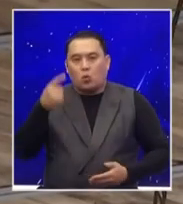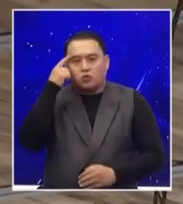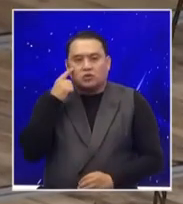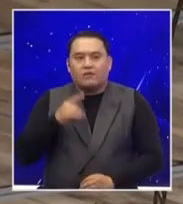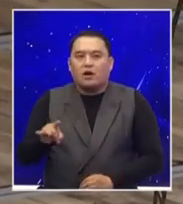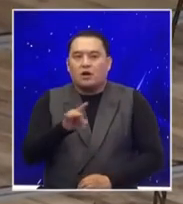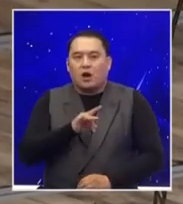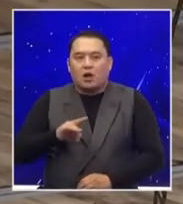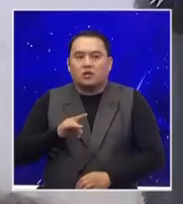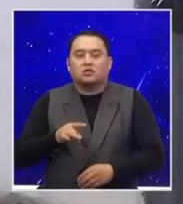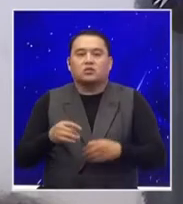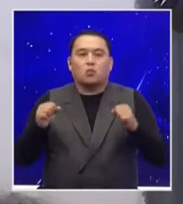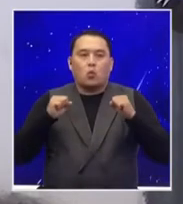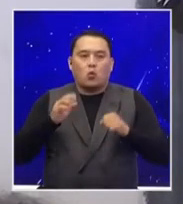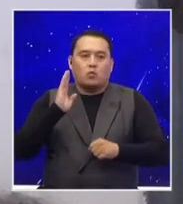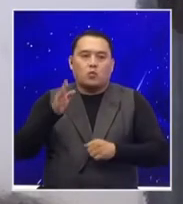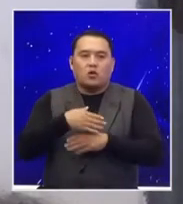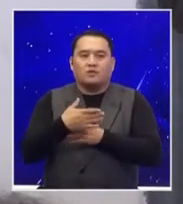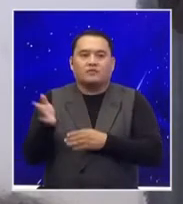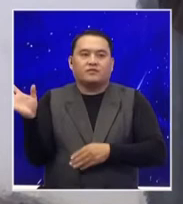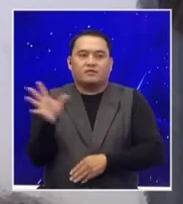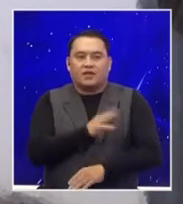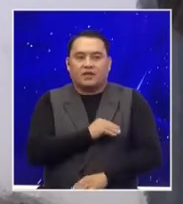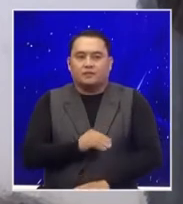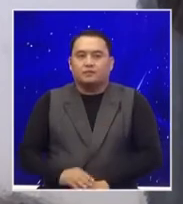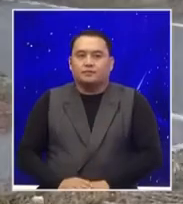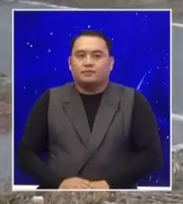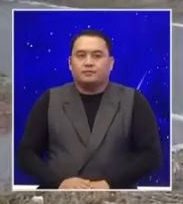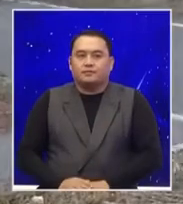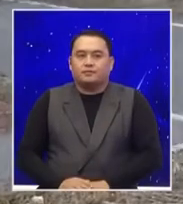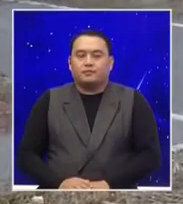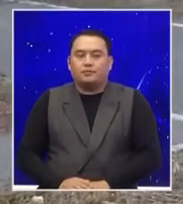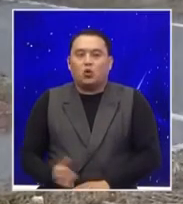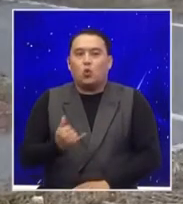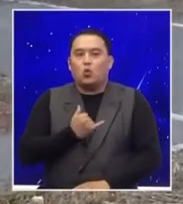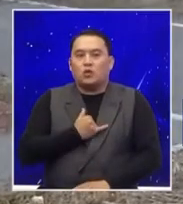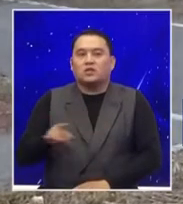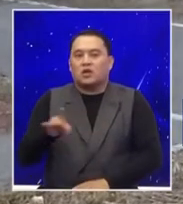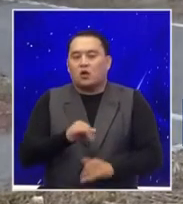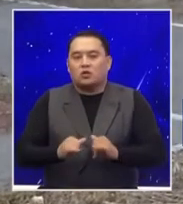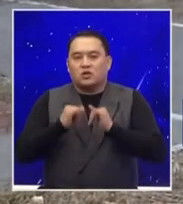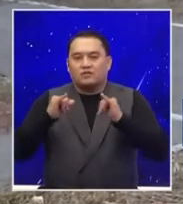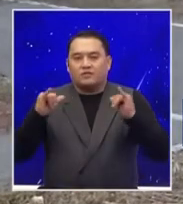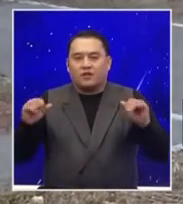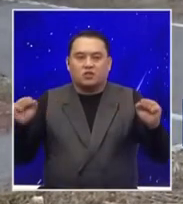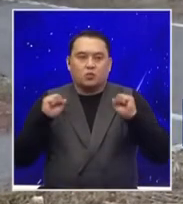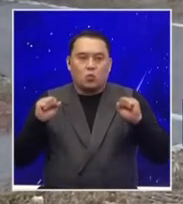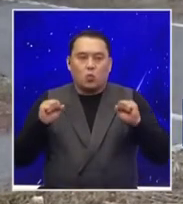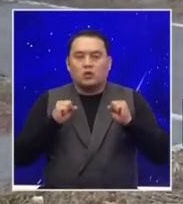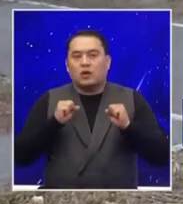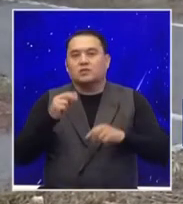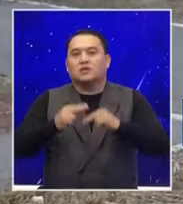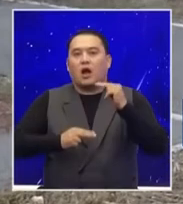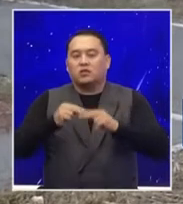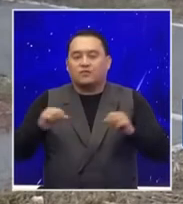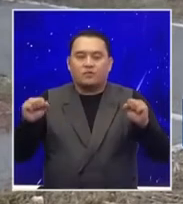района. Тем более двери спорткомплекса будут открыты для всех. У нас в районе очень активно развивается спорт. Вот как раз